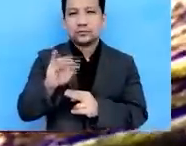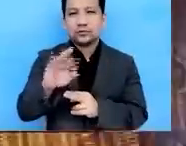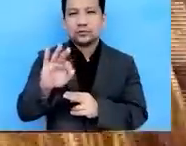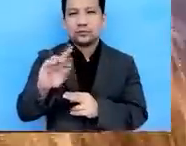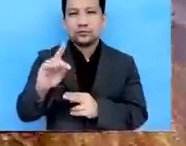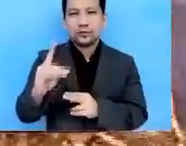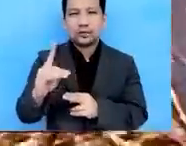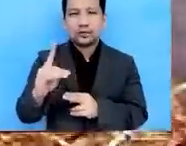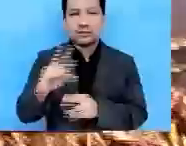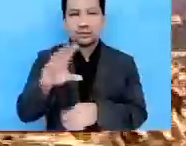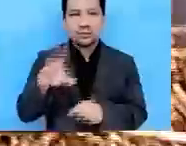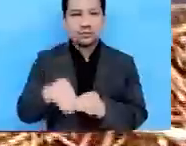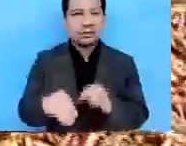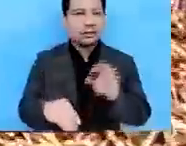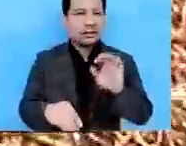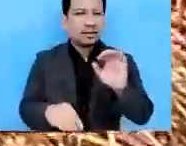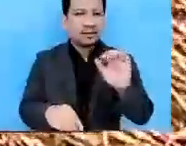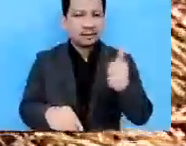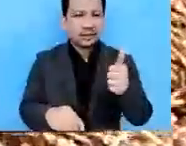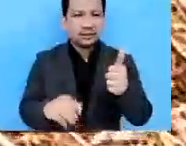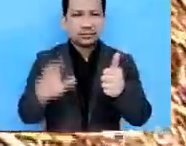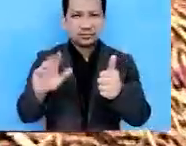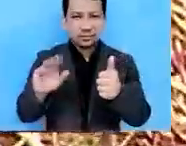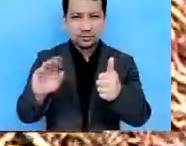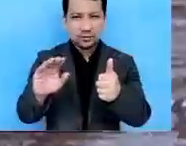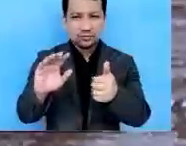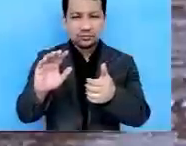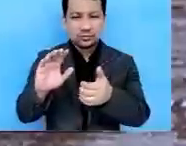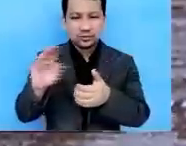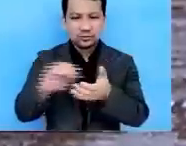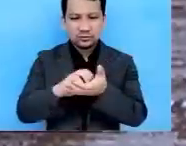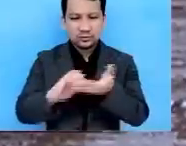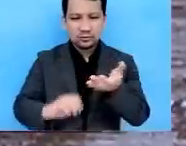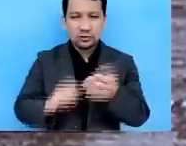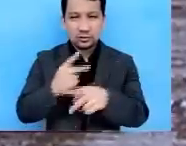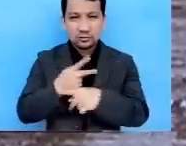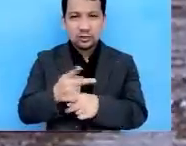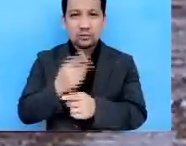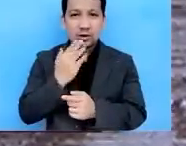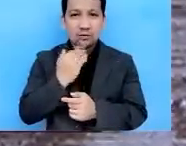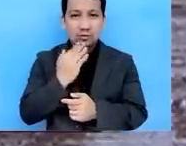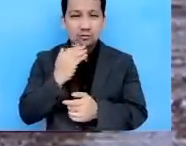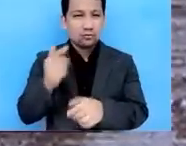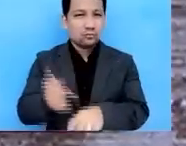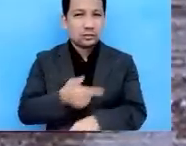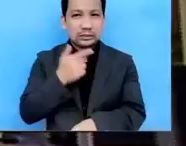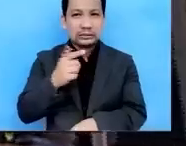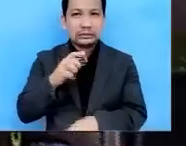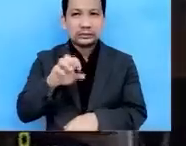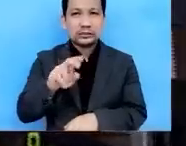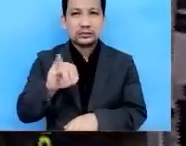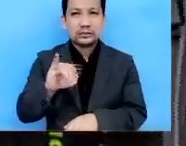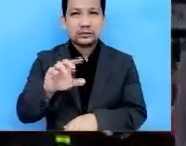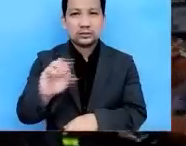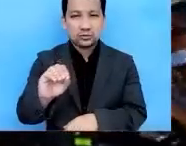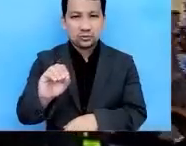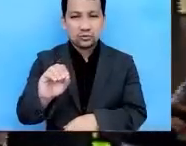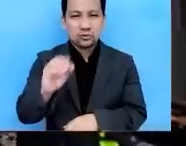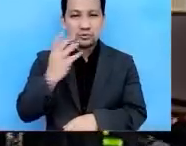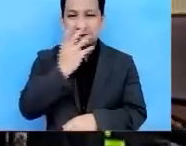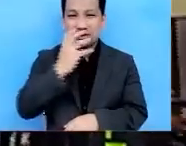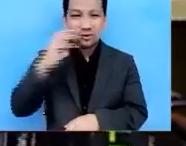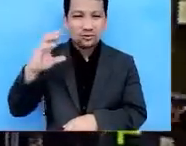nasa 10 hanggang 15% ang mababawas sa produksyon ng asukal kung tumagal ang El Nino. Katumbas yan ng